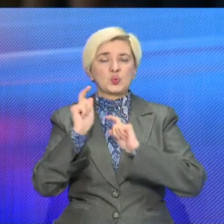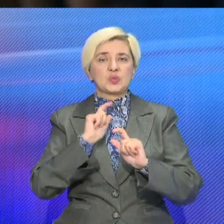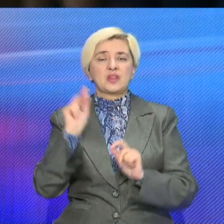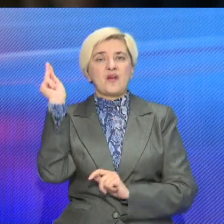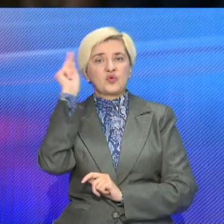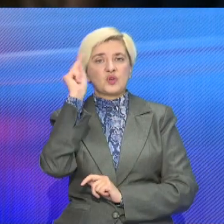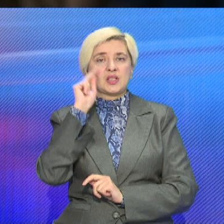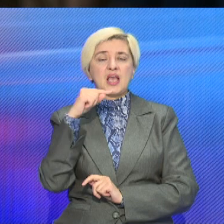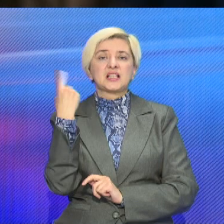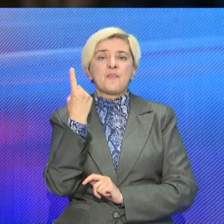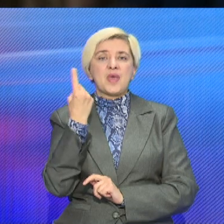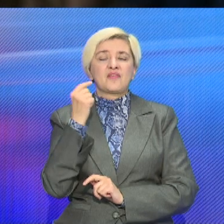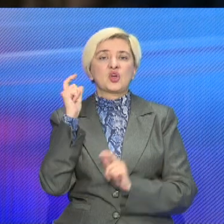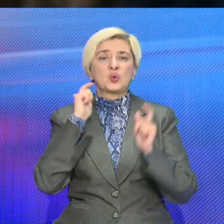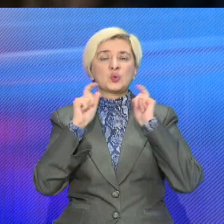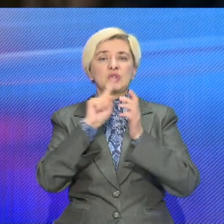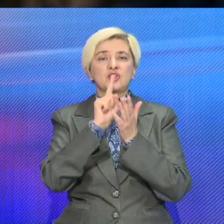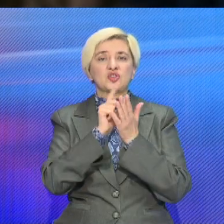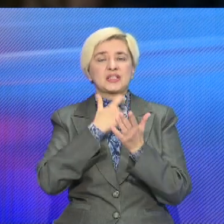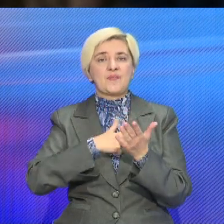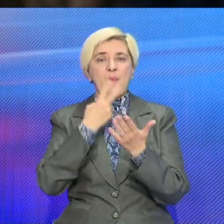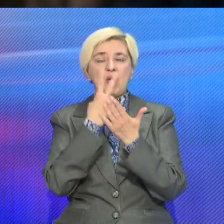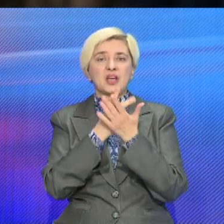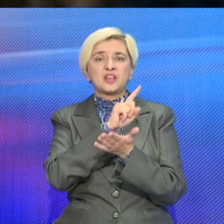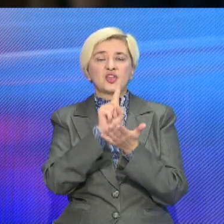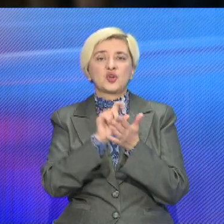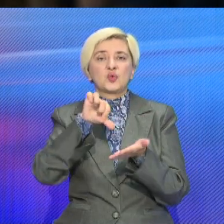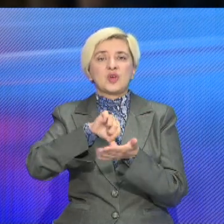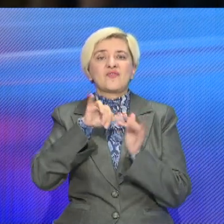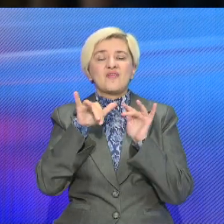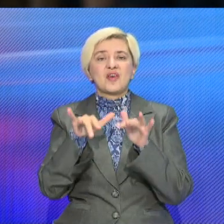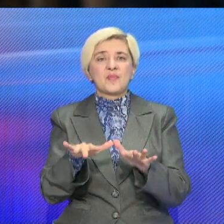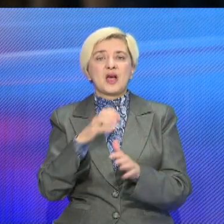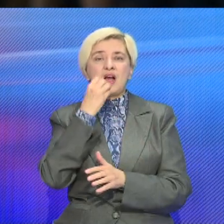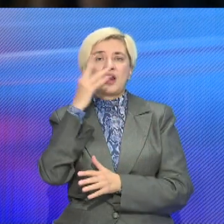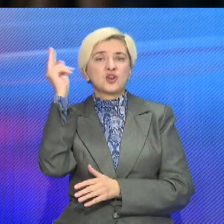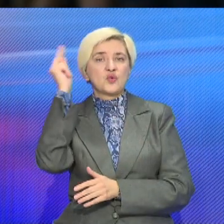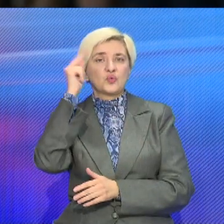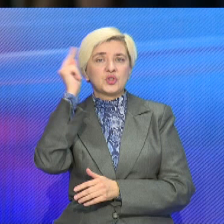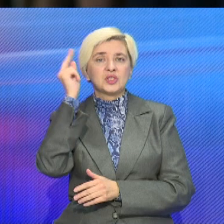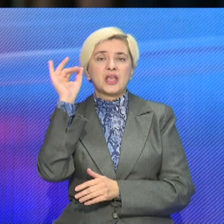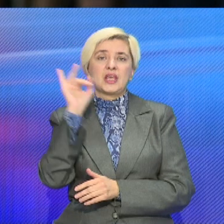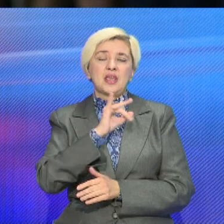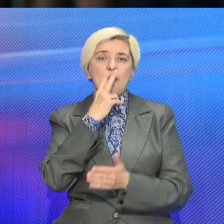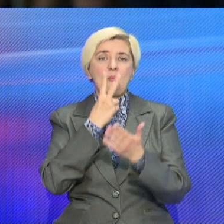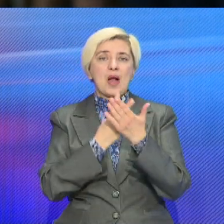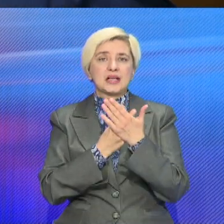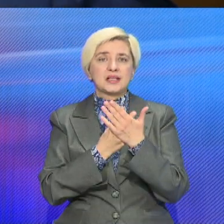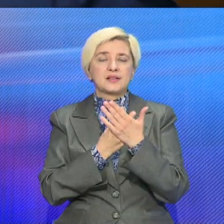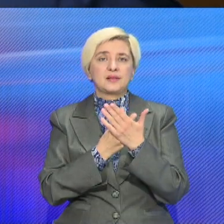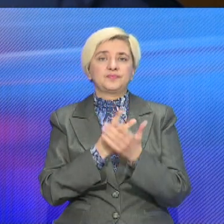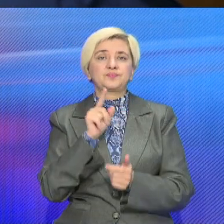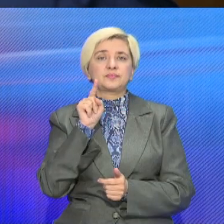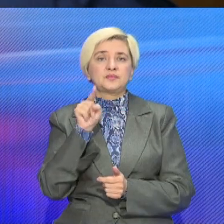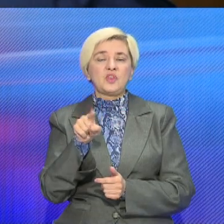За первый курс они должны себя показать, они должны участвовать в мероприятиях, они должны хорошо учиться и показать того,